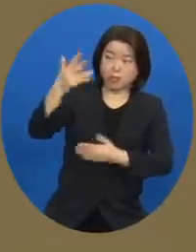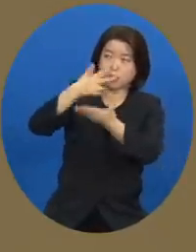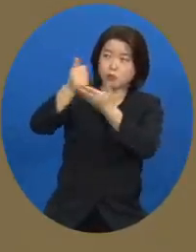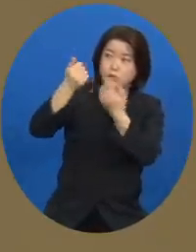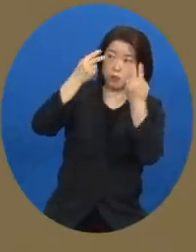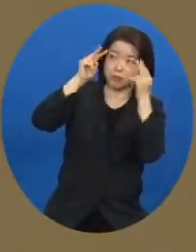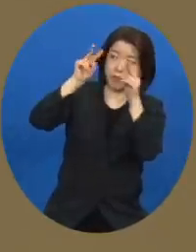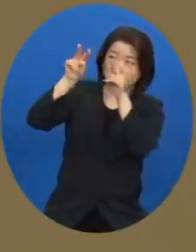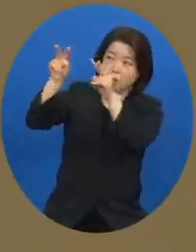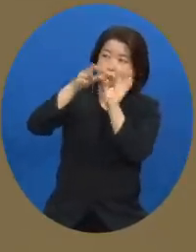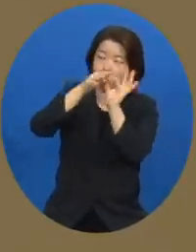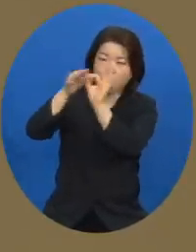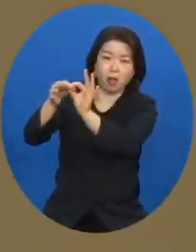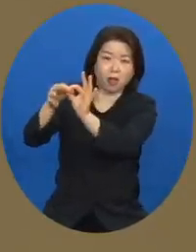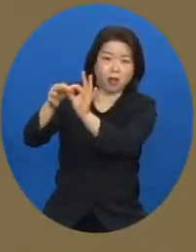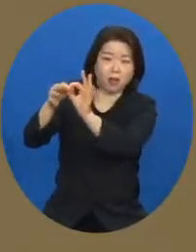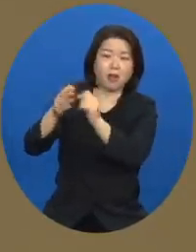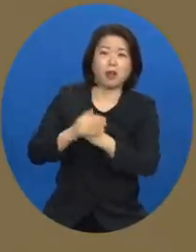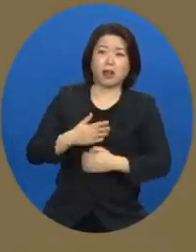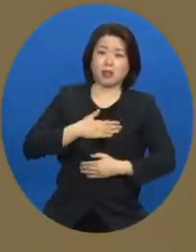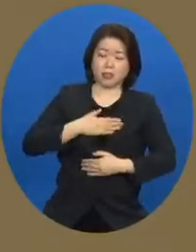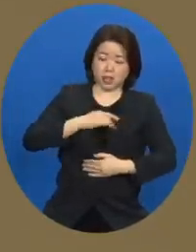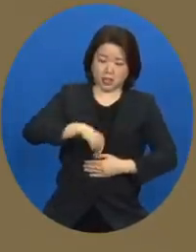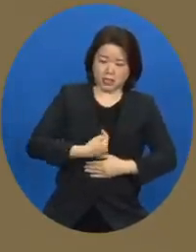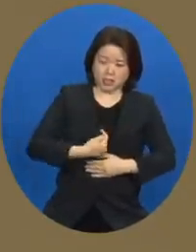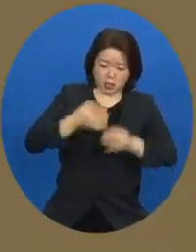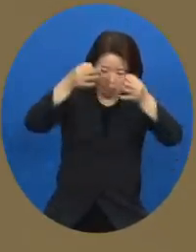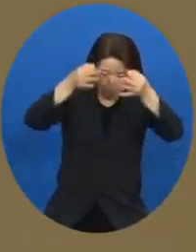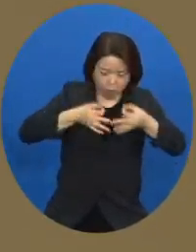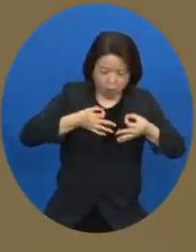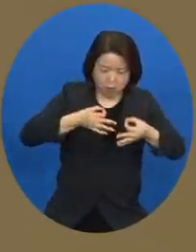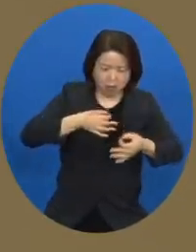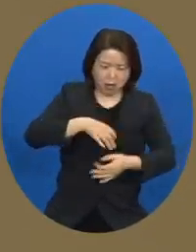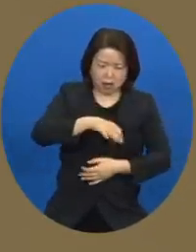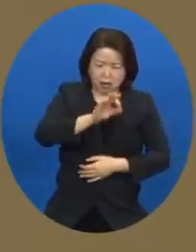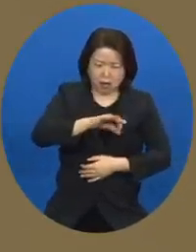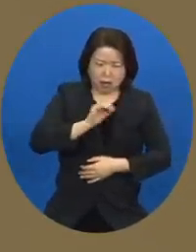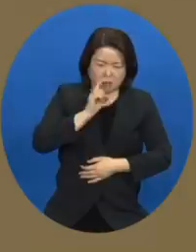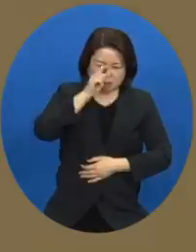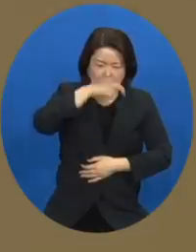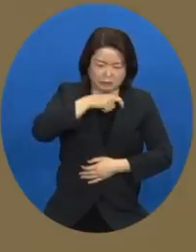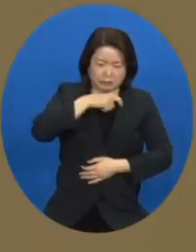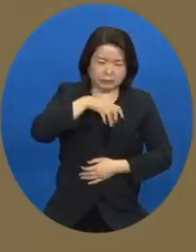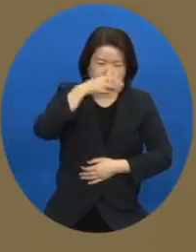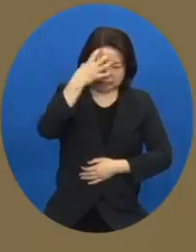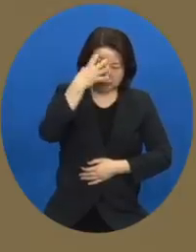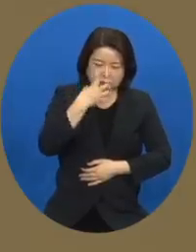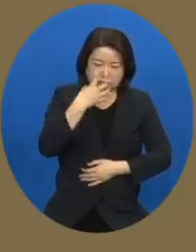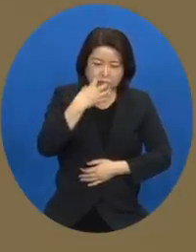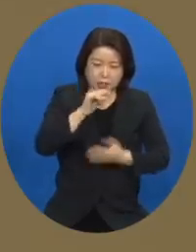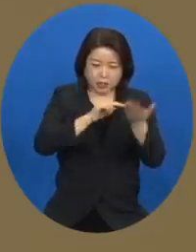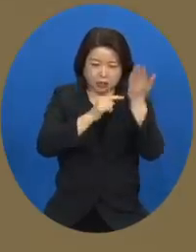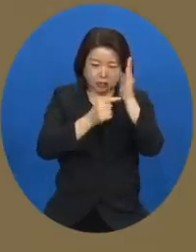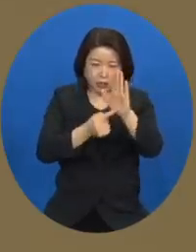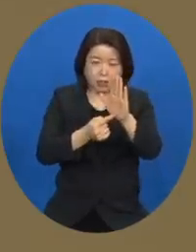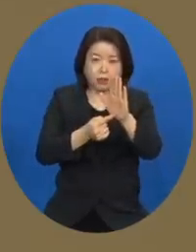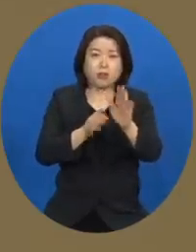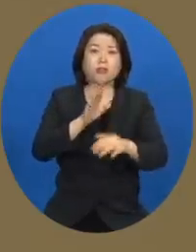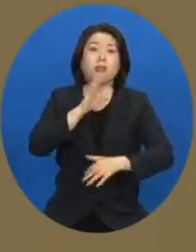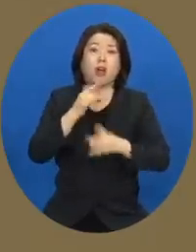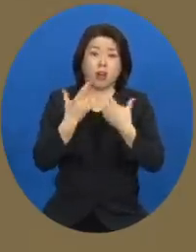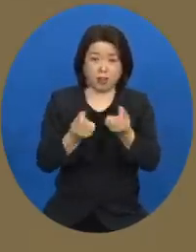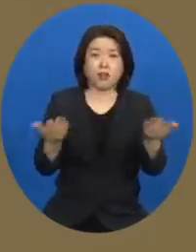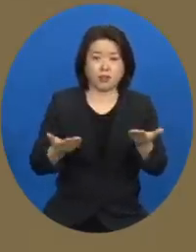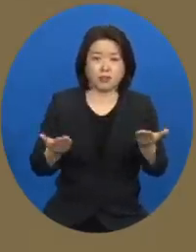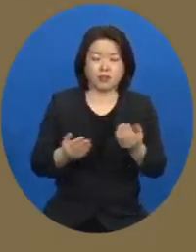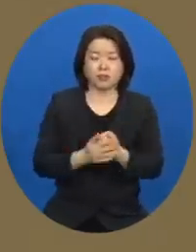계속 바라보게 되니까 저 자신의 추하고 더러운 것이 더 드러나는 게 당연한 거죠.